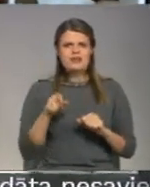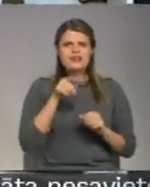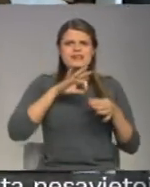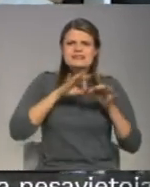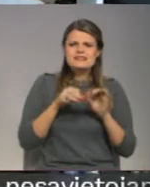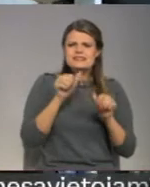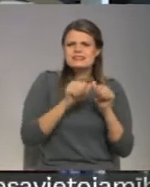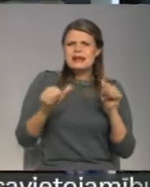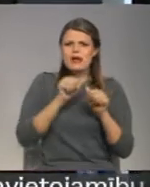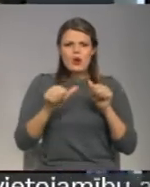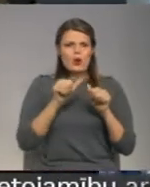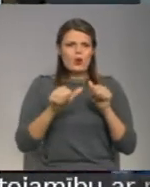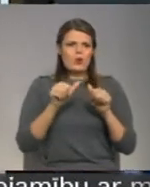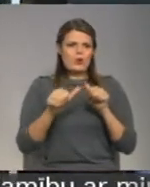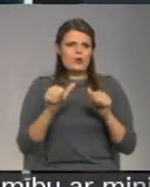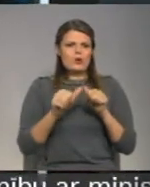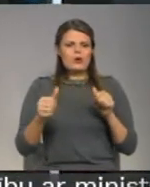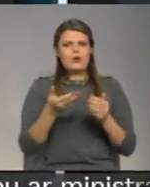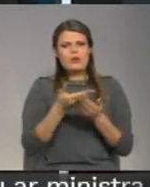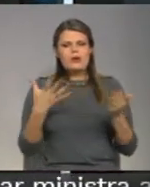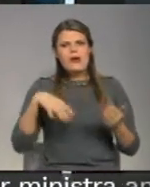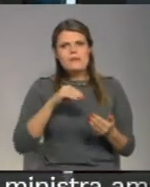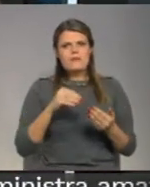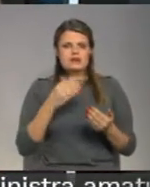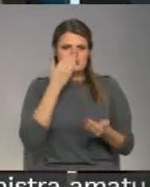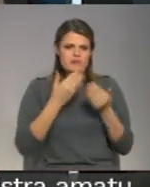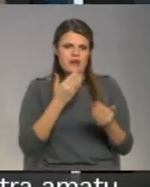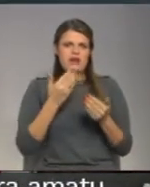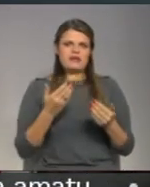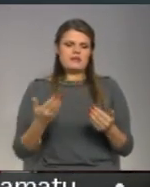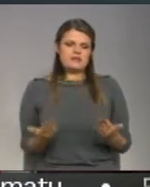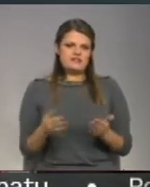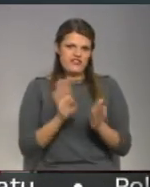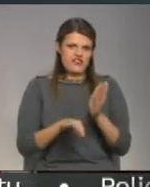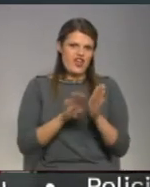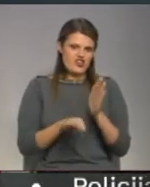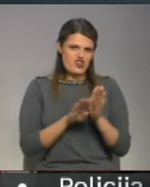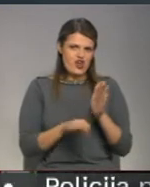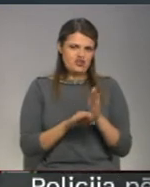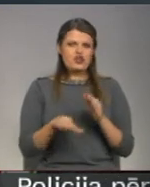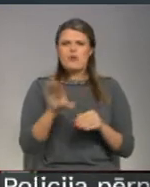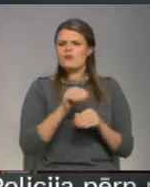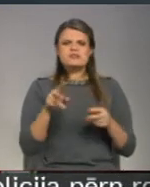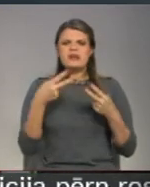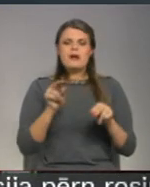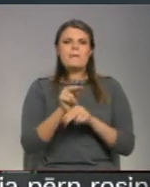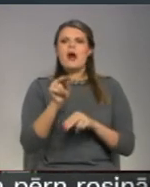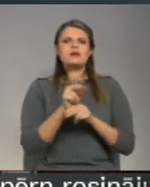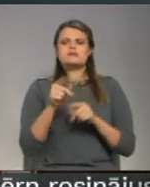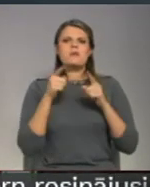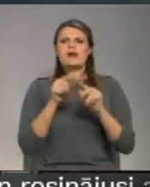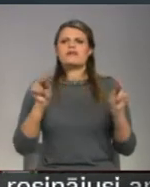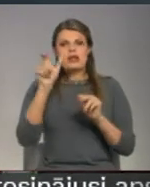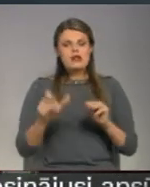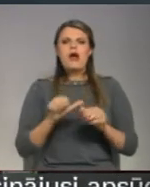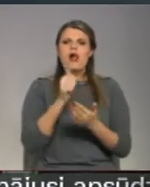nianses, tādas sīkumi, kas ar kuriem mēs esam mēģinājuši padarīt viņu dzīvi vienkāršāku. Mūsu mērķis nav mācīt treneri, mūsu mērķis ir sniegt